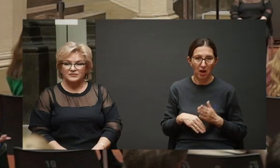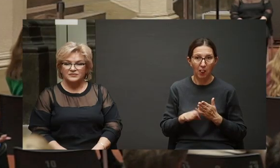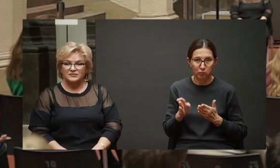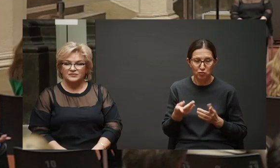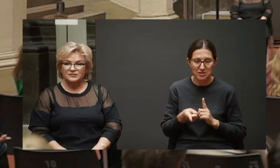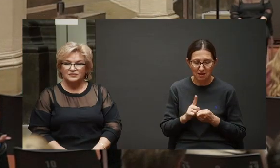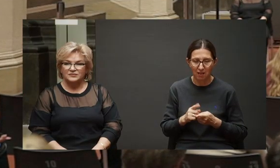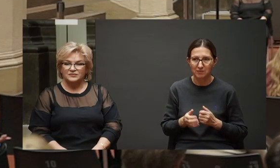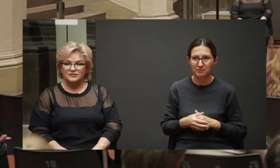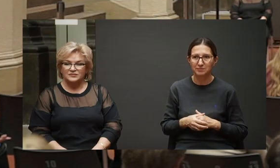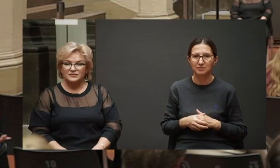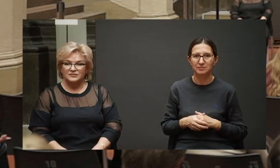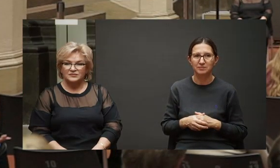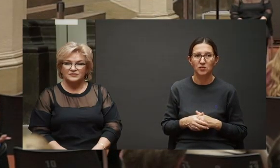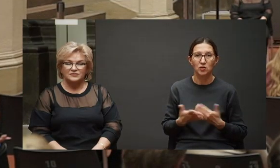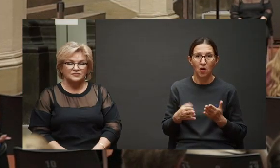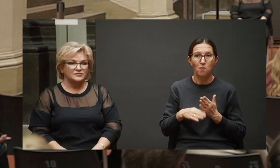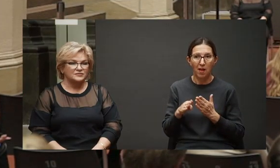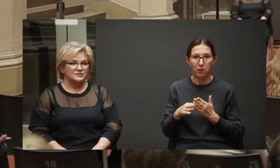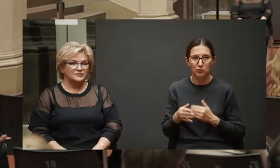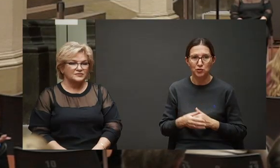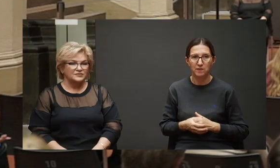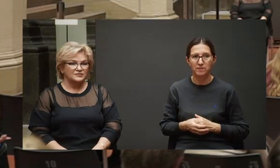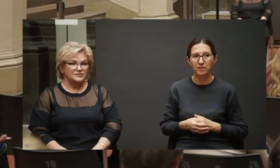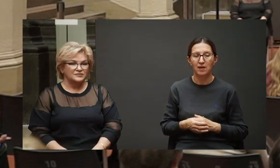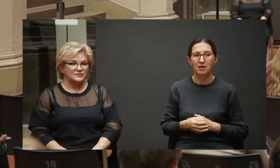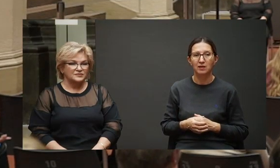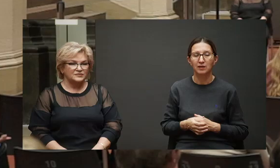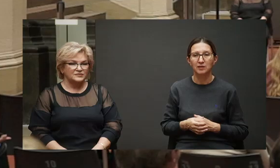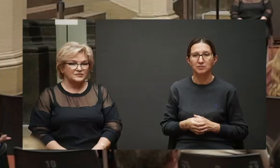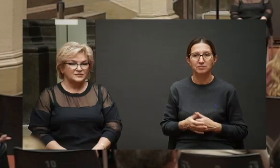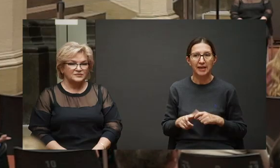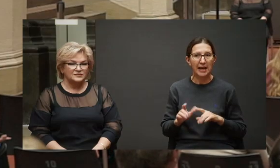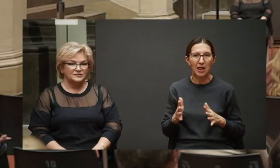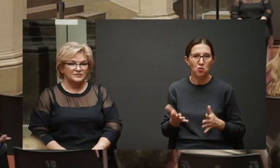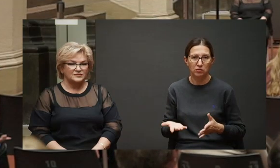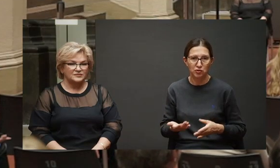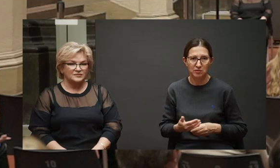Лучше стало? Вам лучше стало? Да? Или не